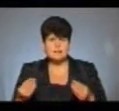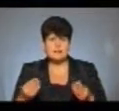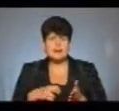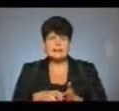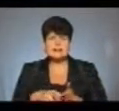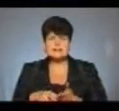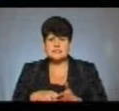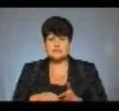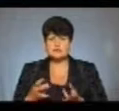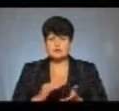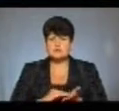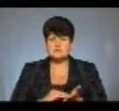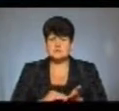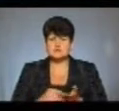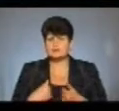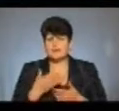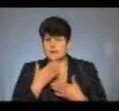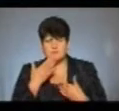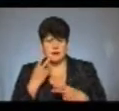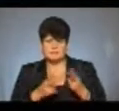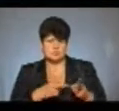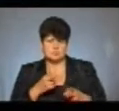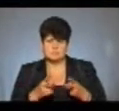на яких ми мали написати, що не маємо претензій